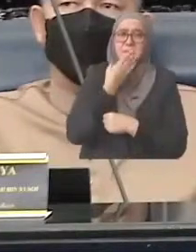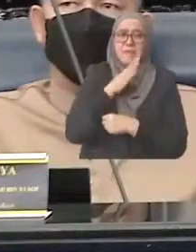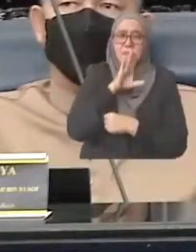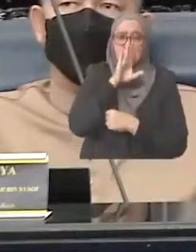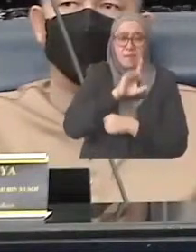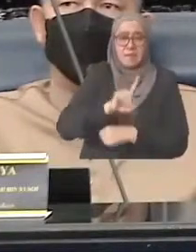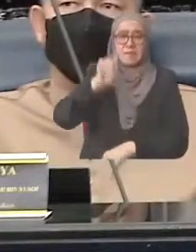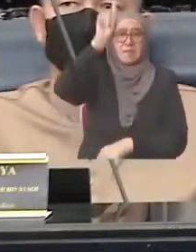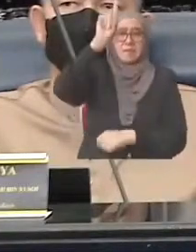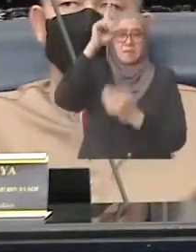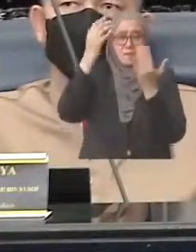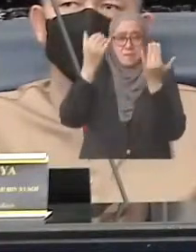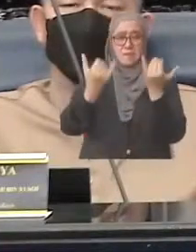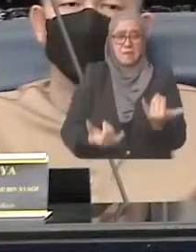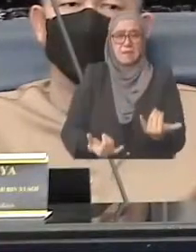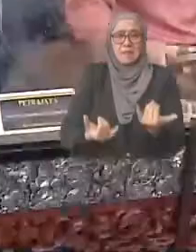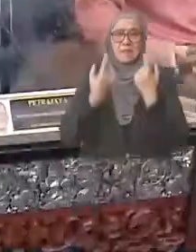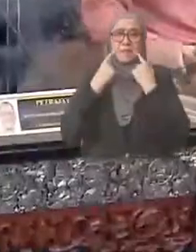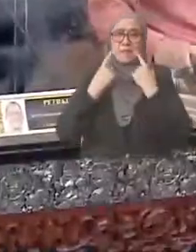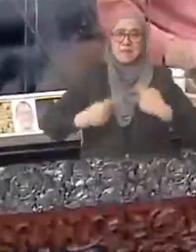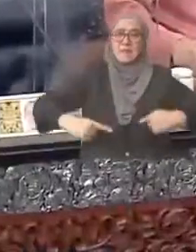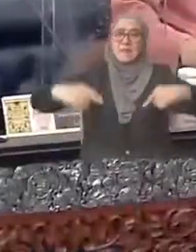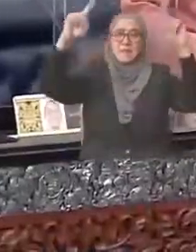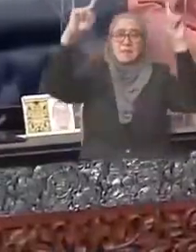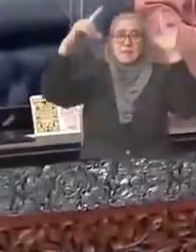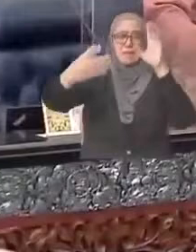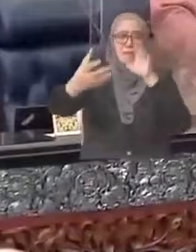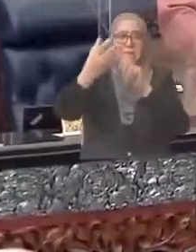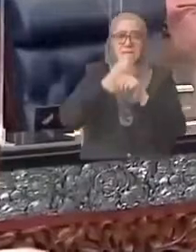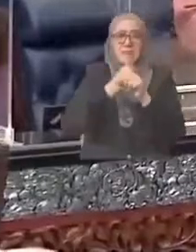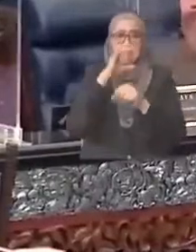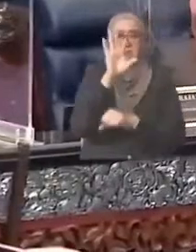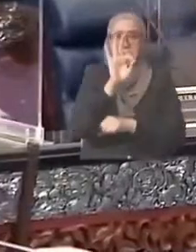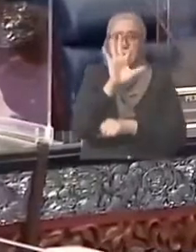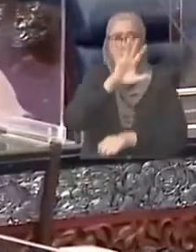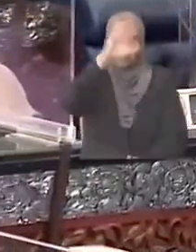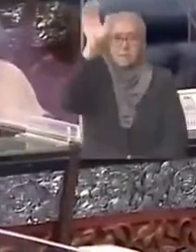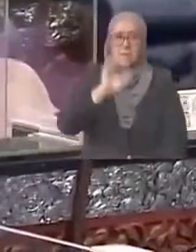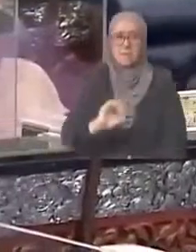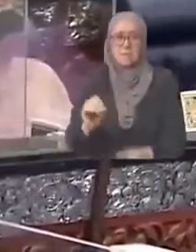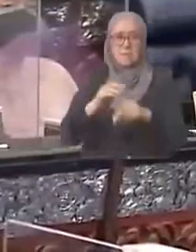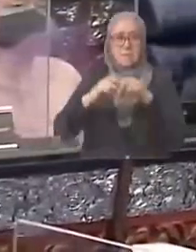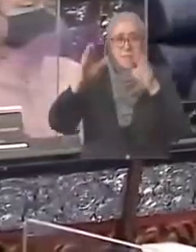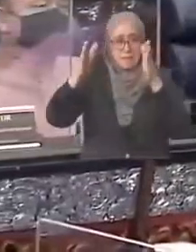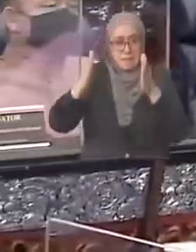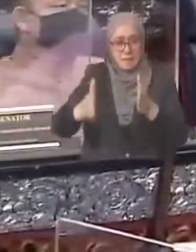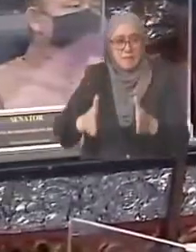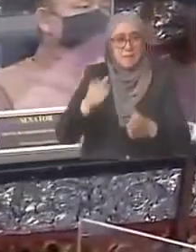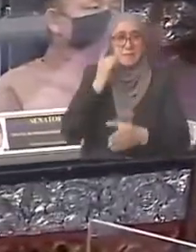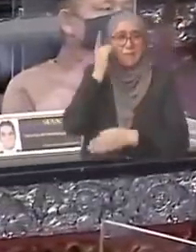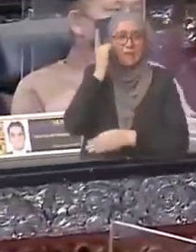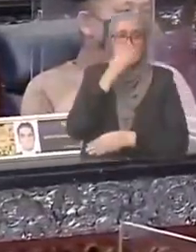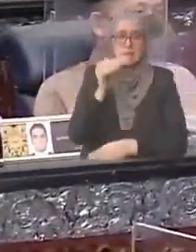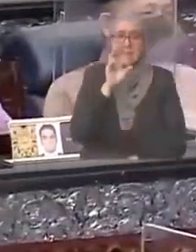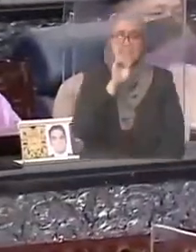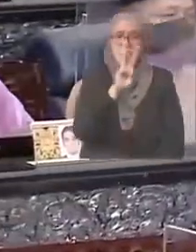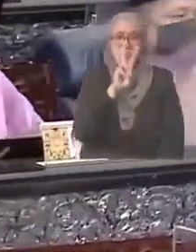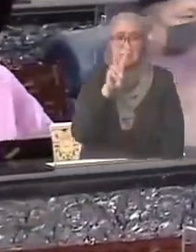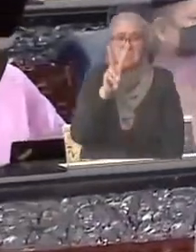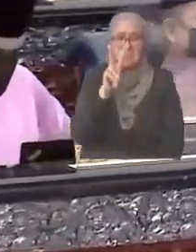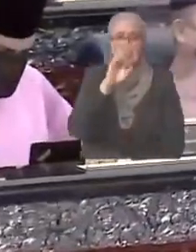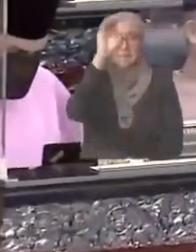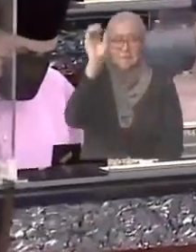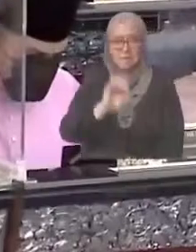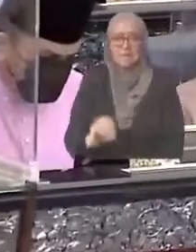berjaya mencapai 95 peratus penduduk dewasa dan 60200 remaja yang